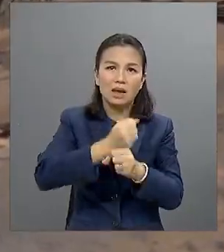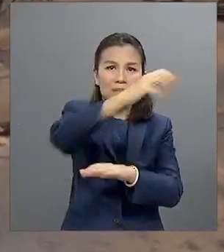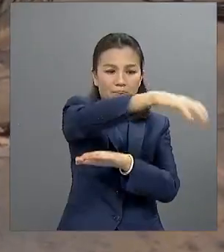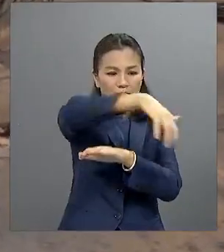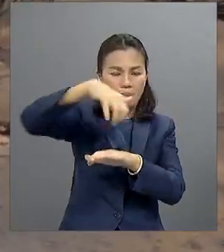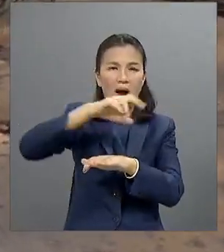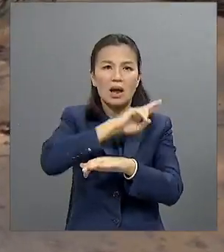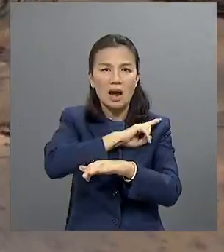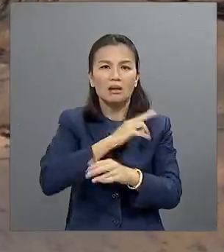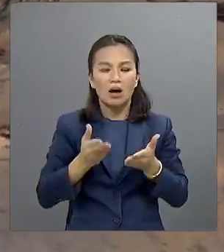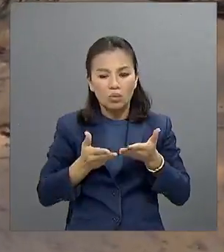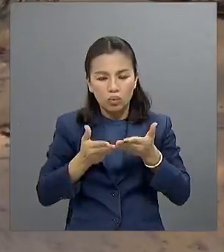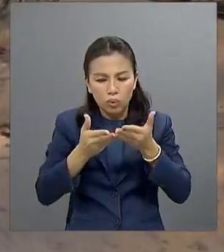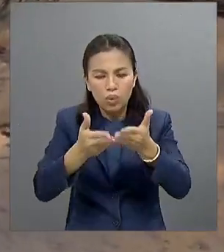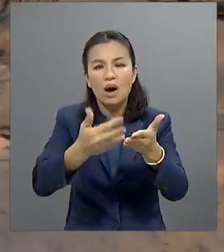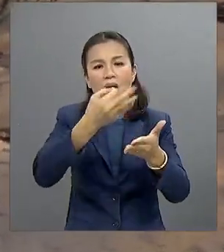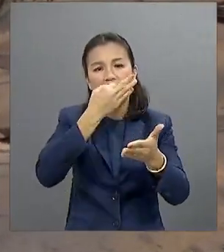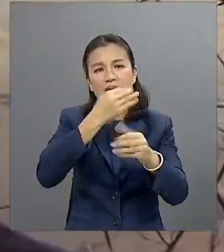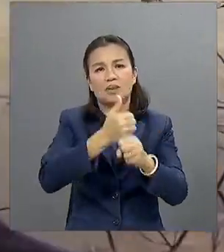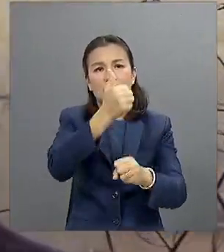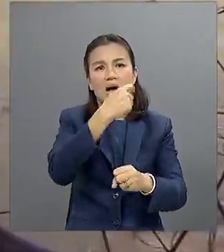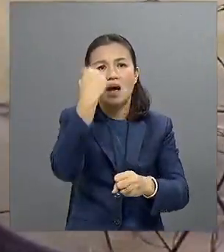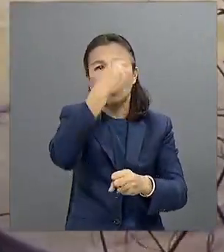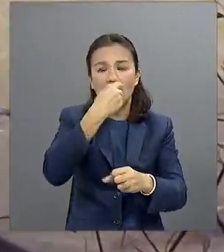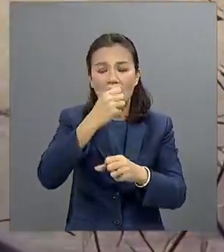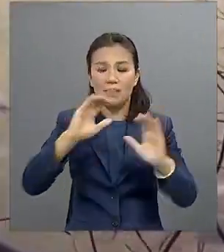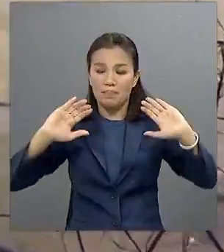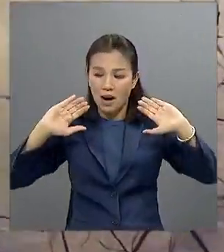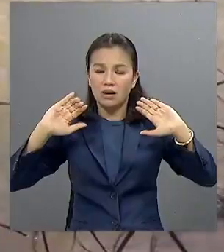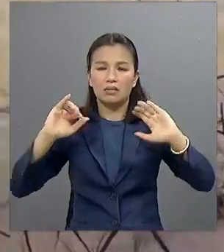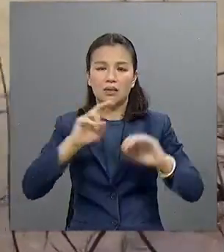กันได้ก็เลยอยากจะให้หน่วยงานที่เกี่ยวข้องไปช่วยหน่อยค่ะ